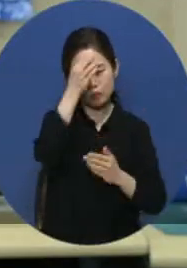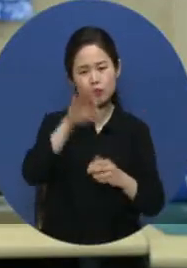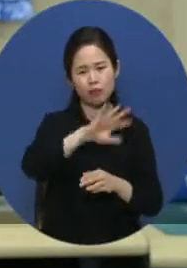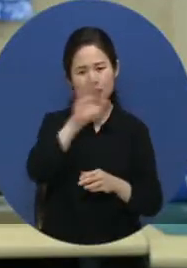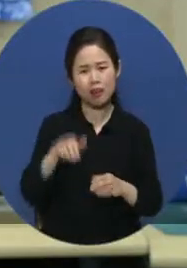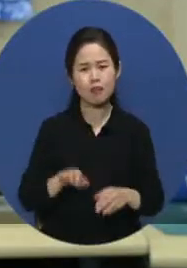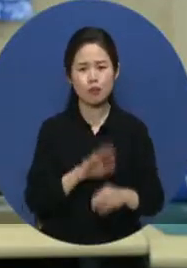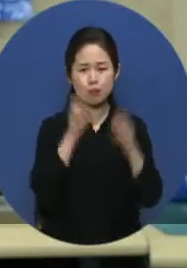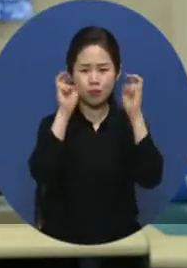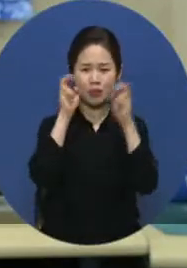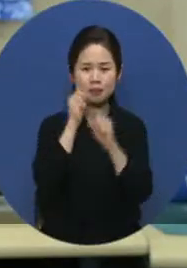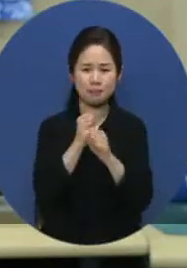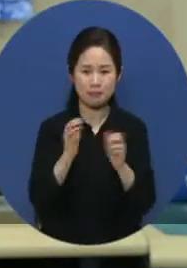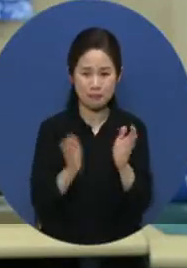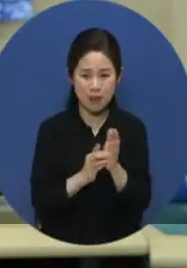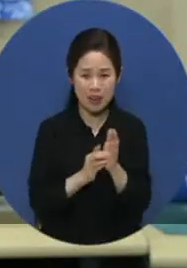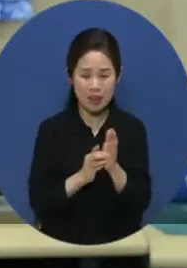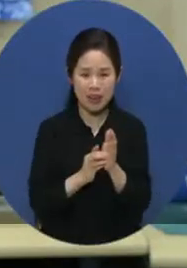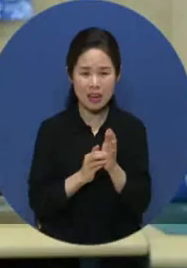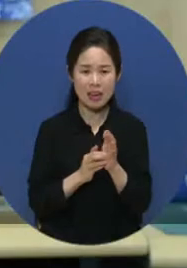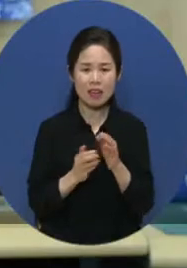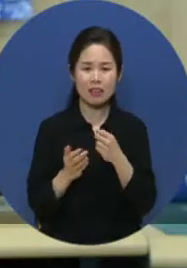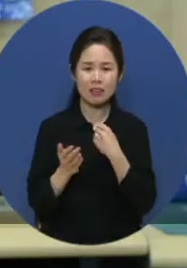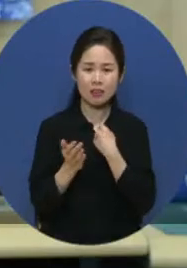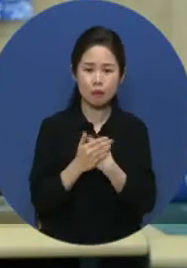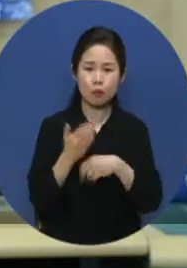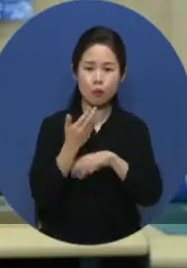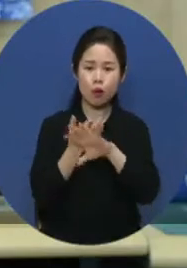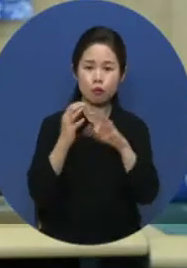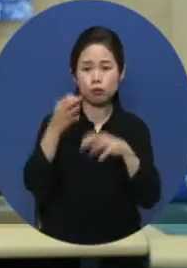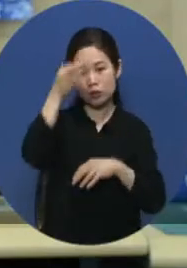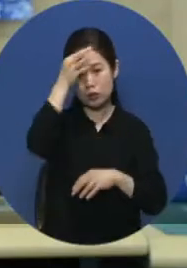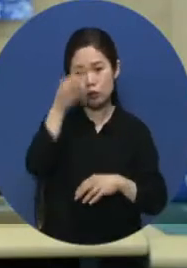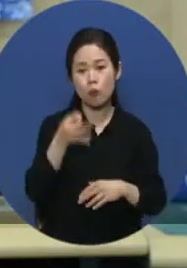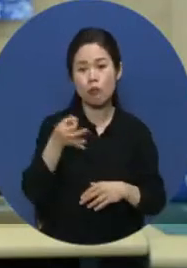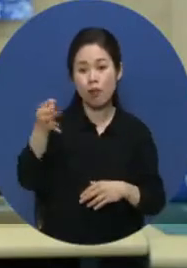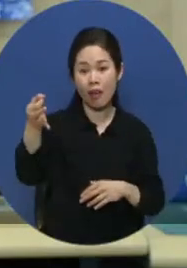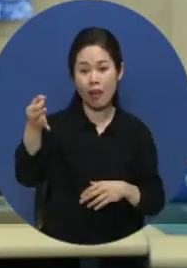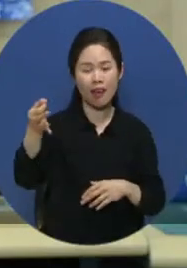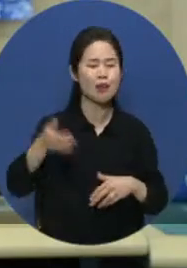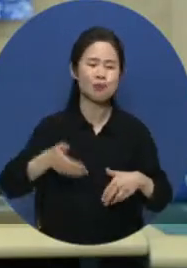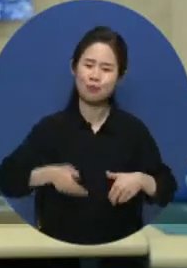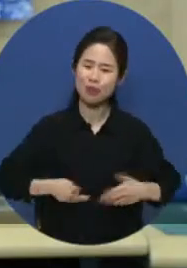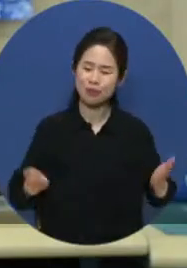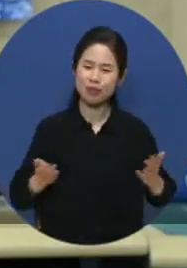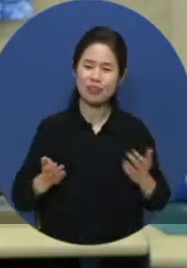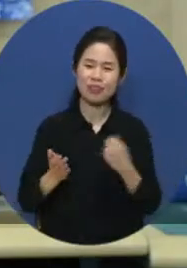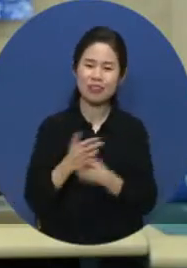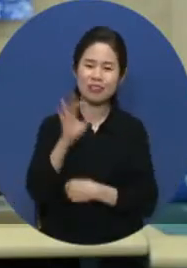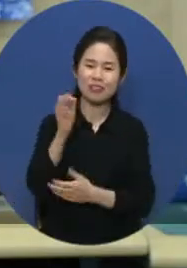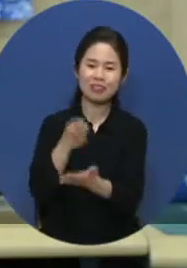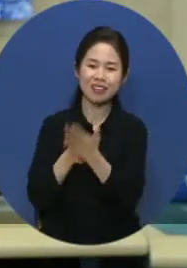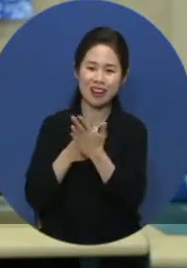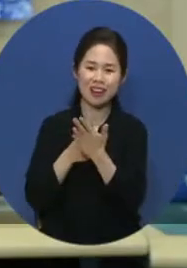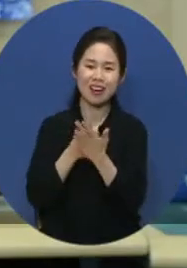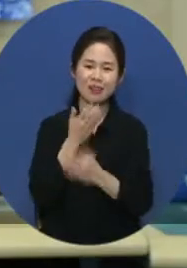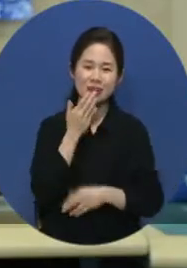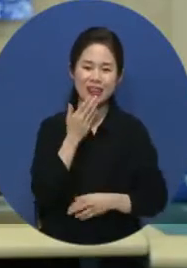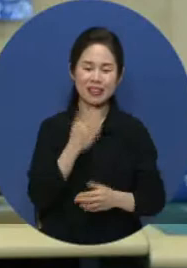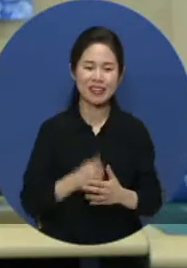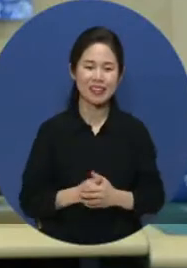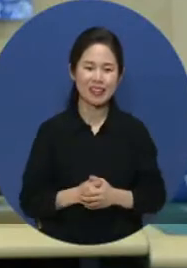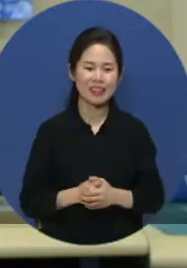덕분에 저희가 굳이 뭐 비싼 비용을 내고 딴 데서 그 솔루션을 사올 필요가 없게 된 거죠. 그래서 모든 비용들을 낮출 수